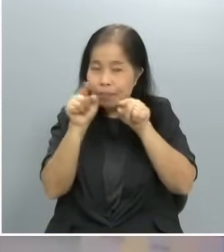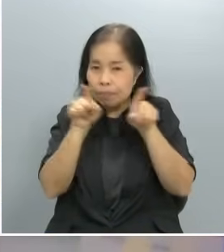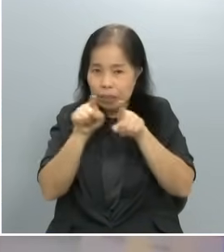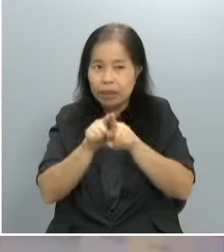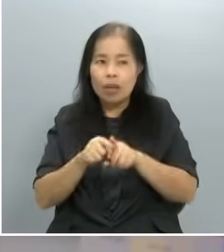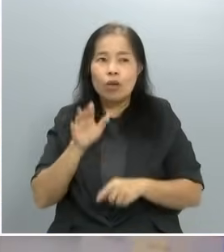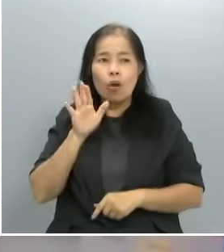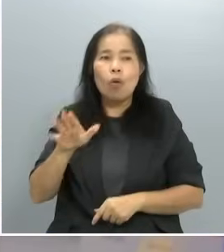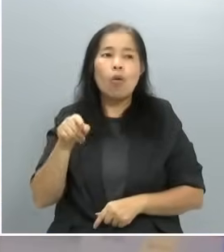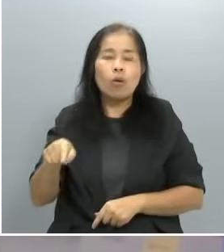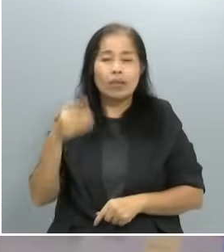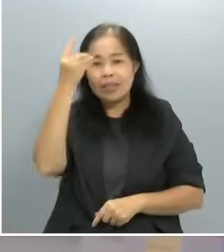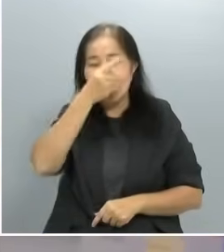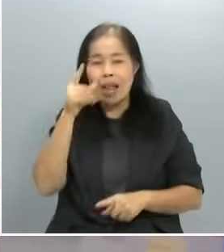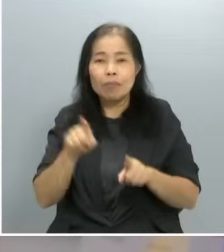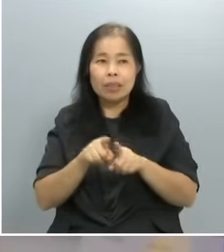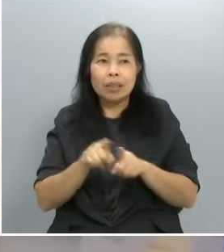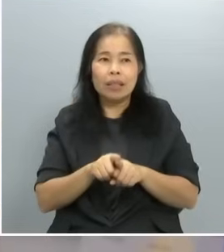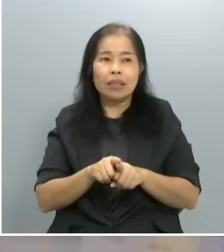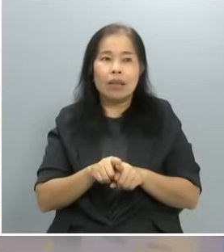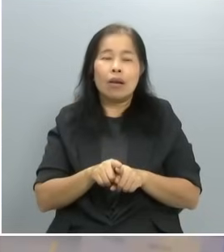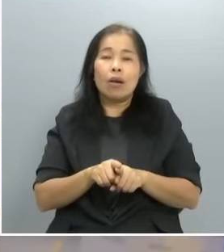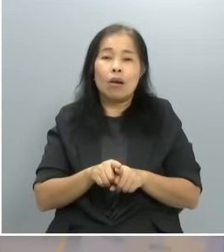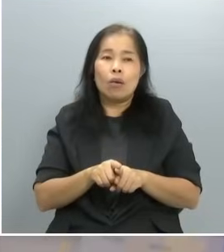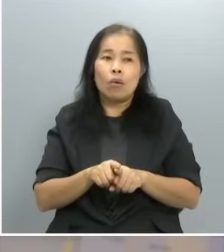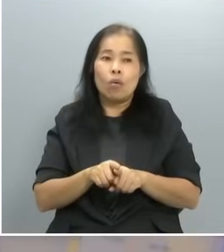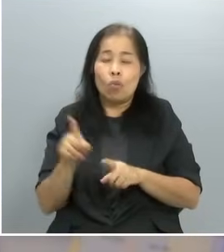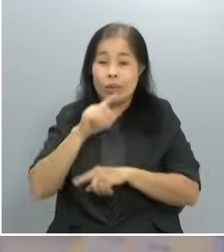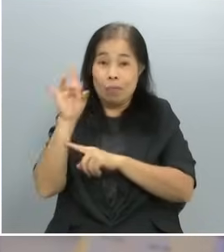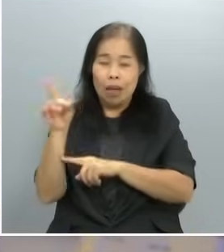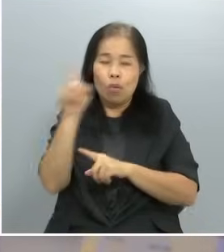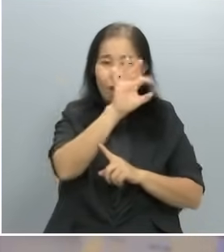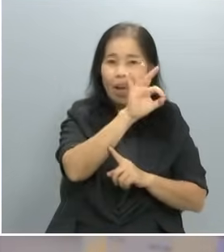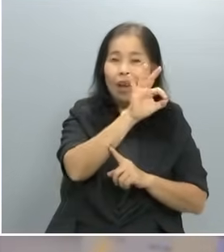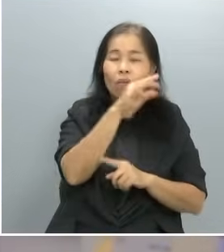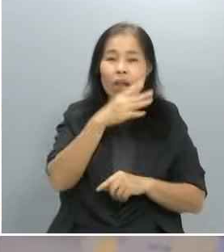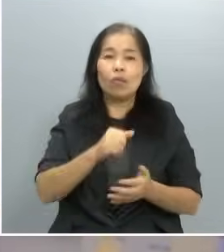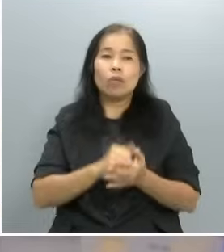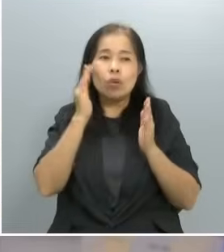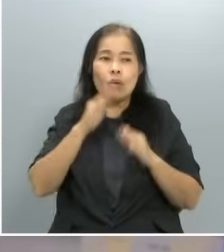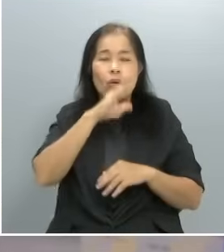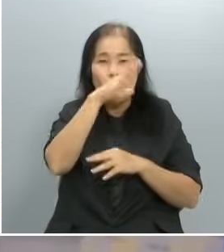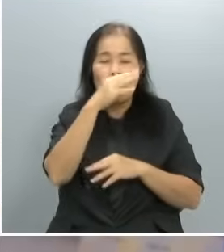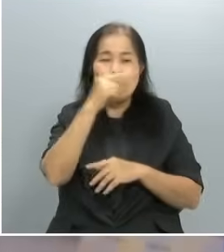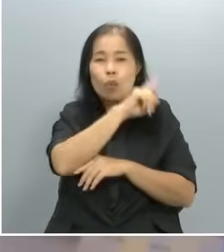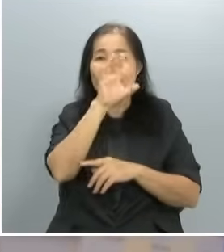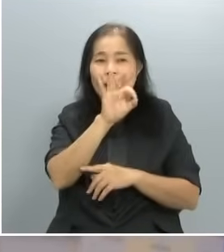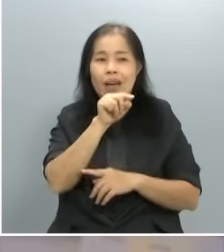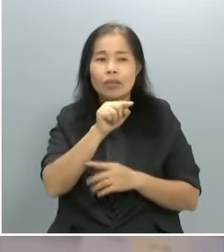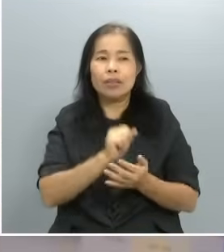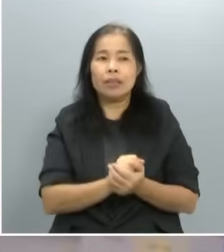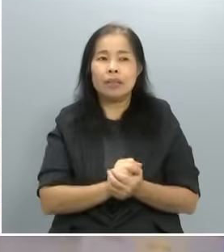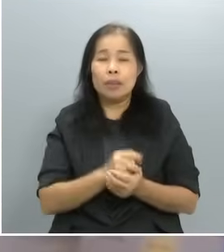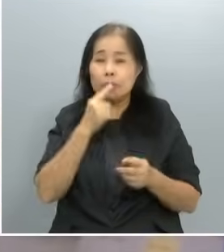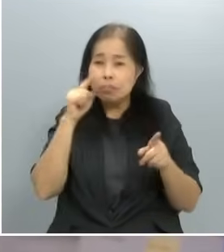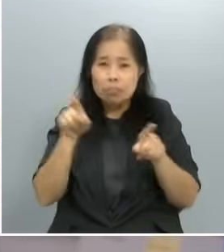2ครั้งวันที่ 8และเช้าวันที่ 9ซึ่งวันที่ 9ตามโดนหลอกในวันนั้นแล้วคนร้ายลงมือก่อเหตุวันที่ 9ก็วันเดียวกับ